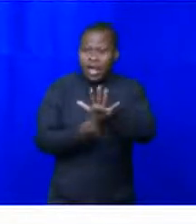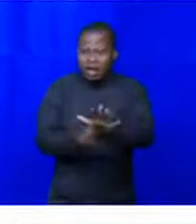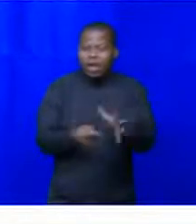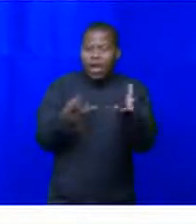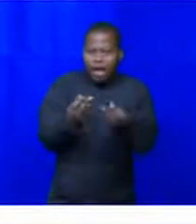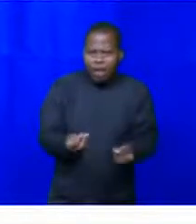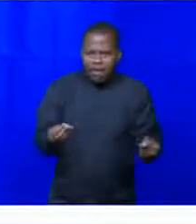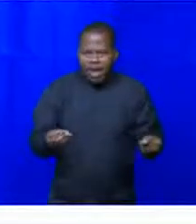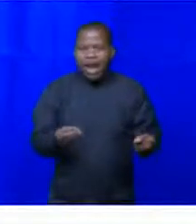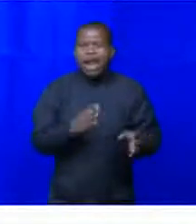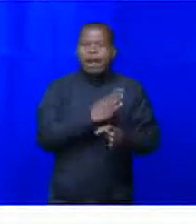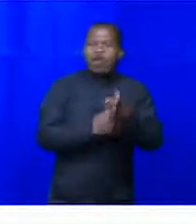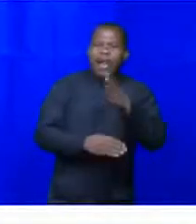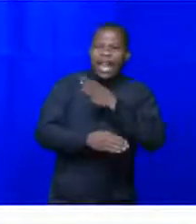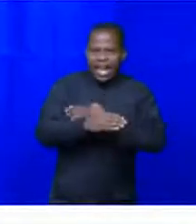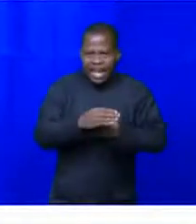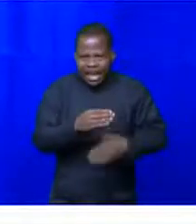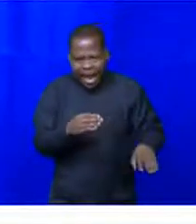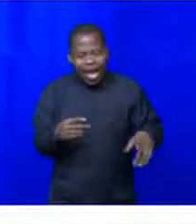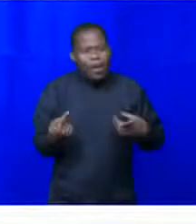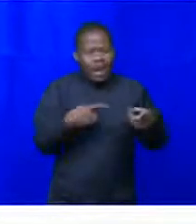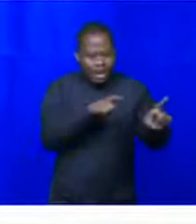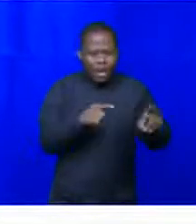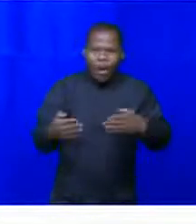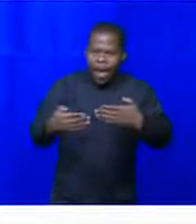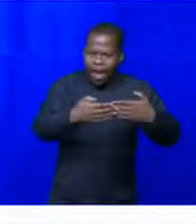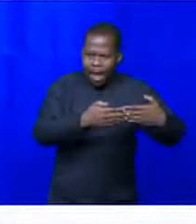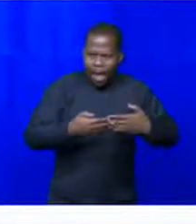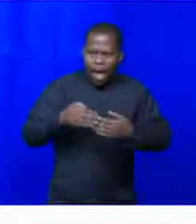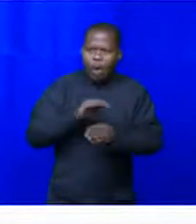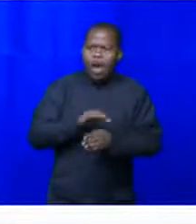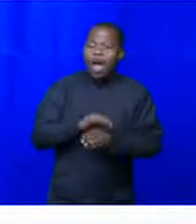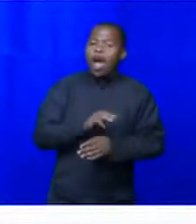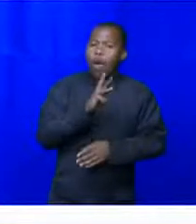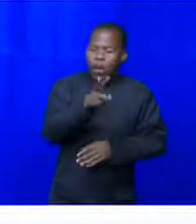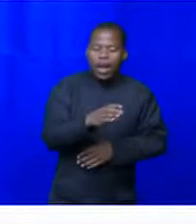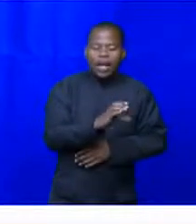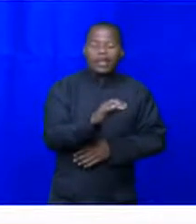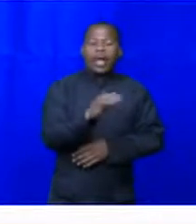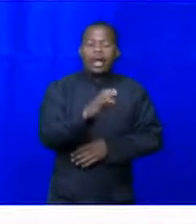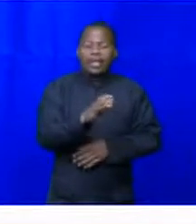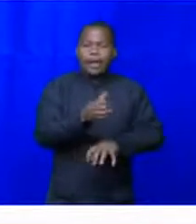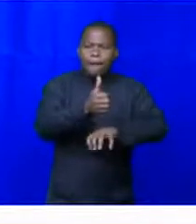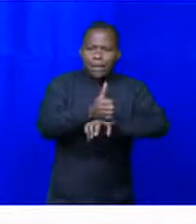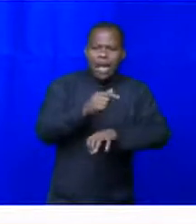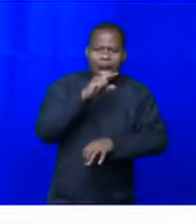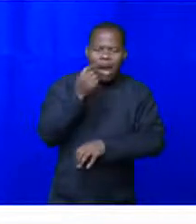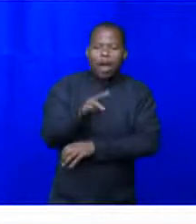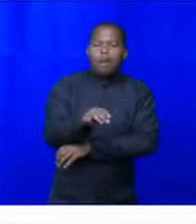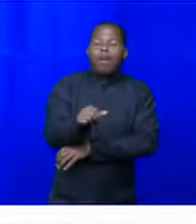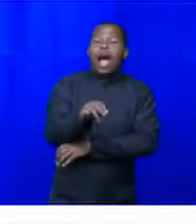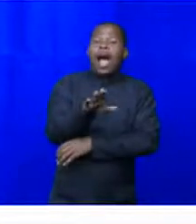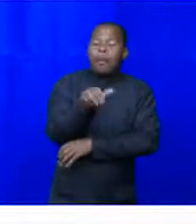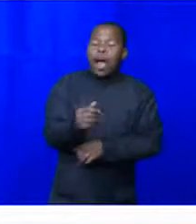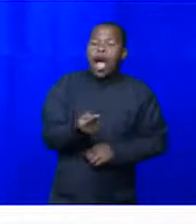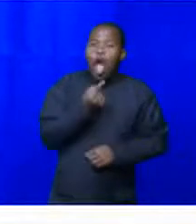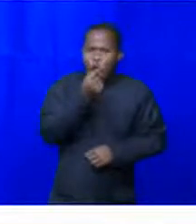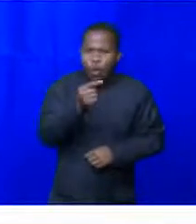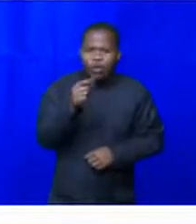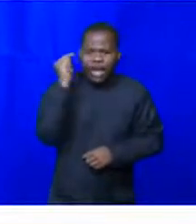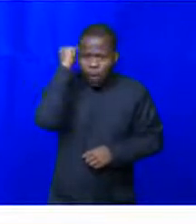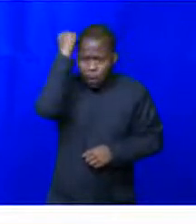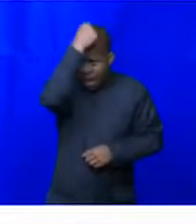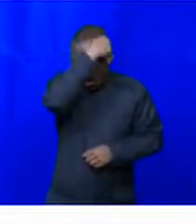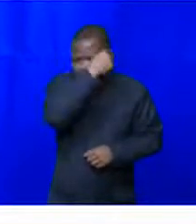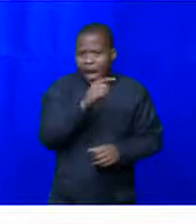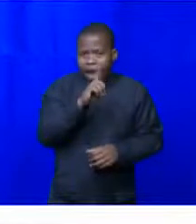labakhubatekile lesebalahliwe sihlalo welibandla leCivil Service Commission simangamamba uthi lomsebenti uhambisana ngcono liphupho lemakhosi